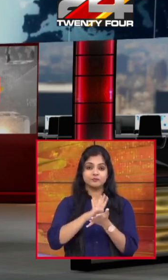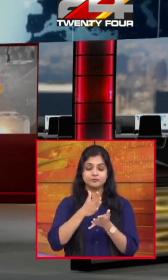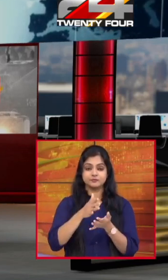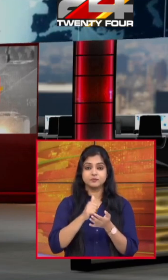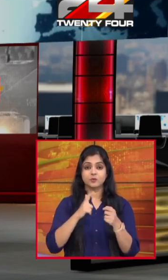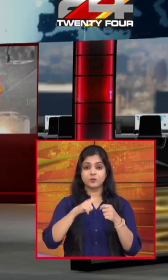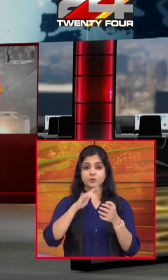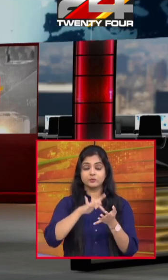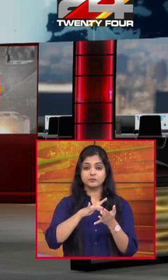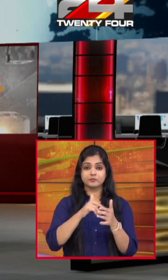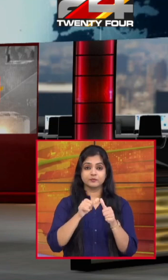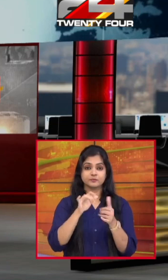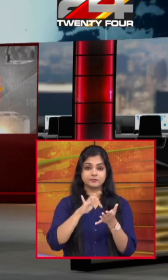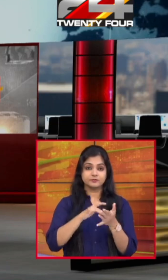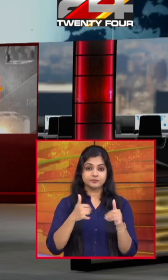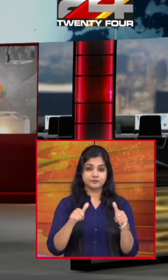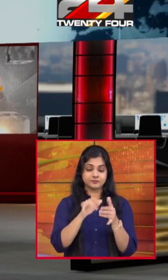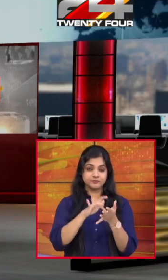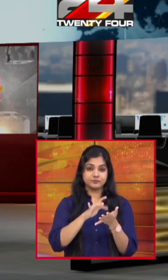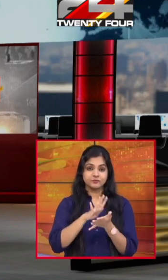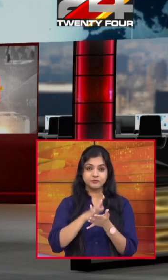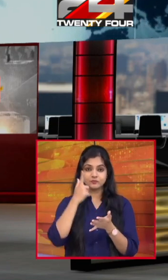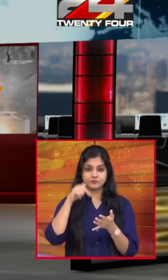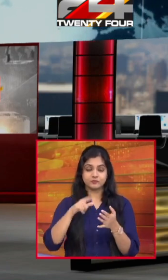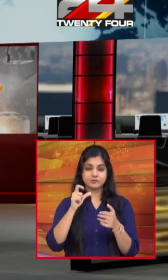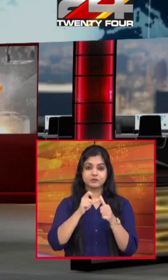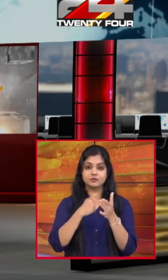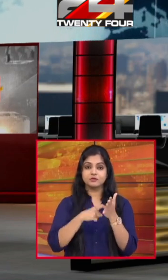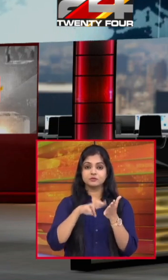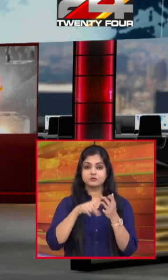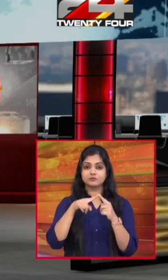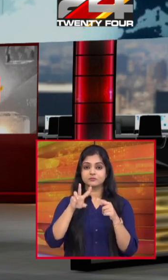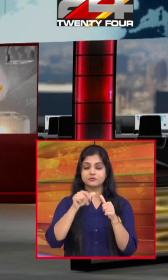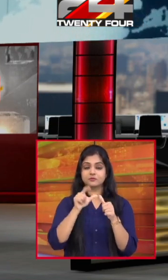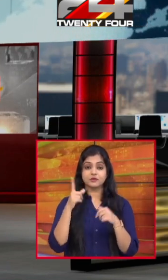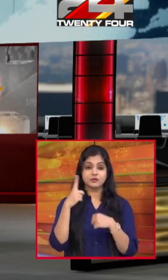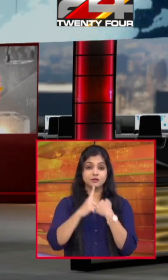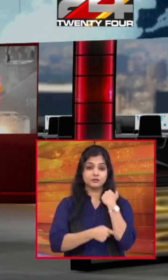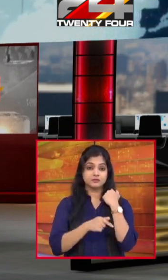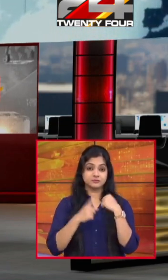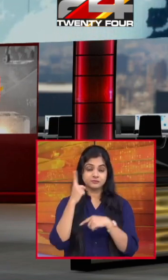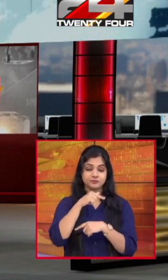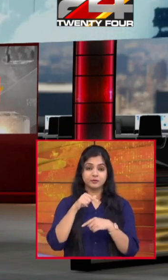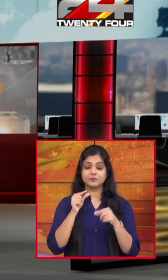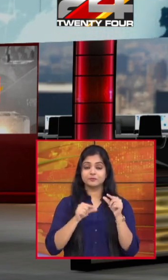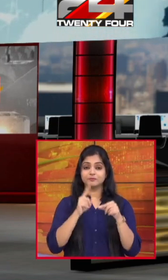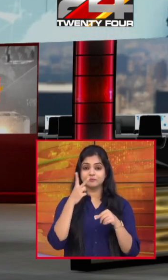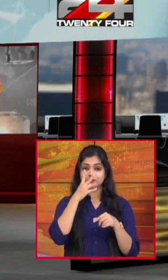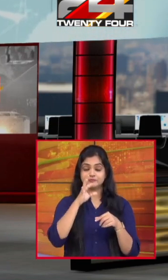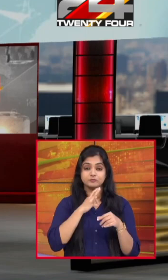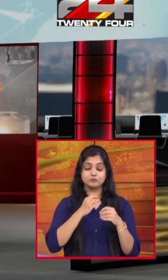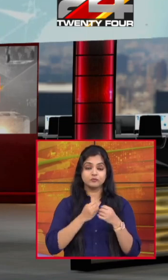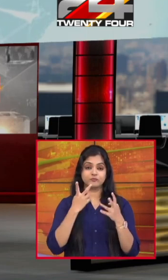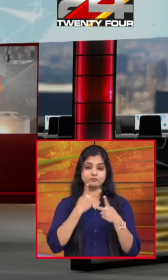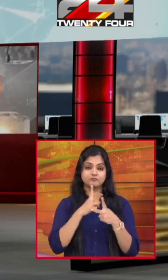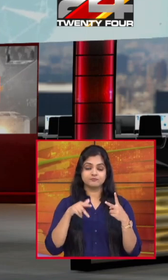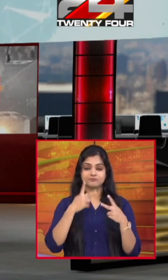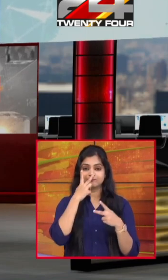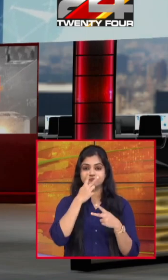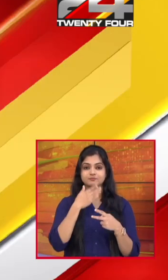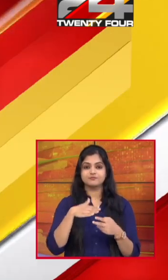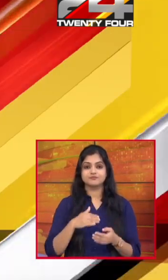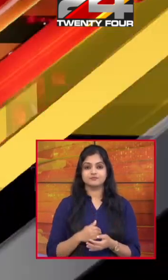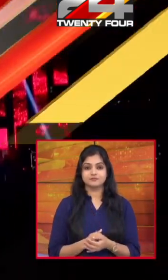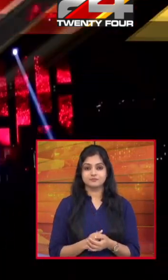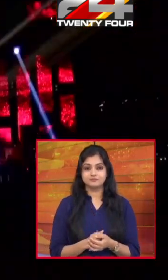മൈതാനിയിൽ ആഘോഷത്തിന് തീർത്ത് പുരോഗമിക്കുന്ന കാർണിവലിന്റെ അവസാന ദിനങ്ങളിൽ ആസ്വാദകരെ കാത്തിരിക്കുന്നത് വിസ്മയ കാഴ്ചകളാണ്.